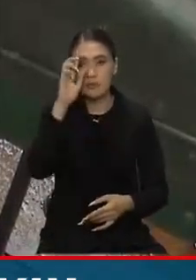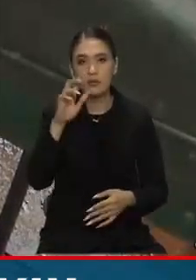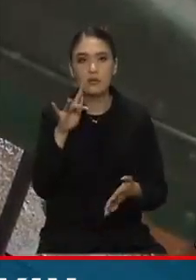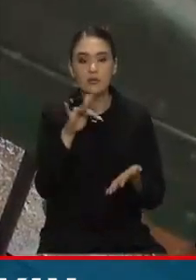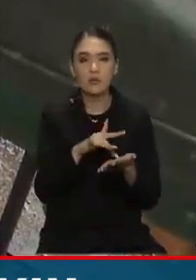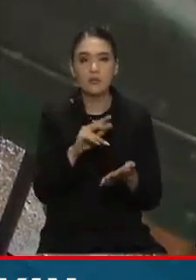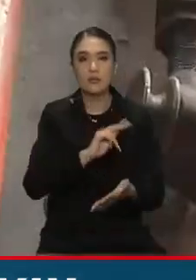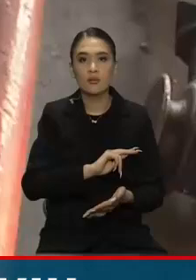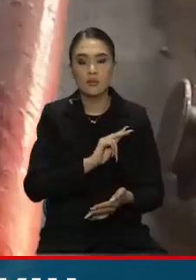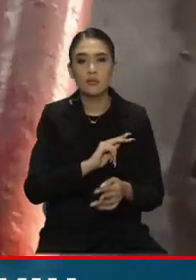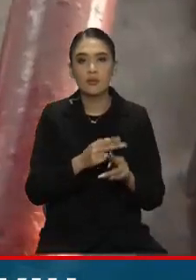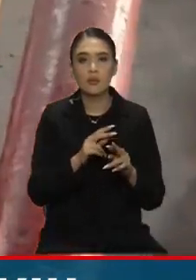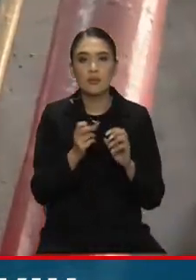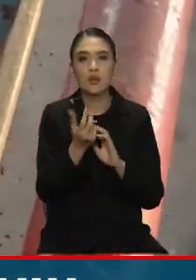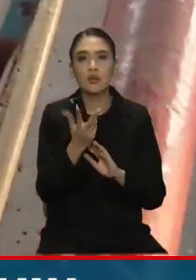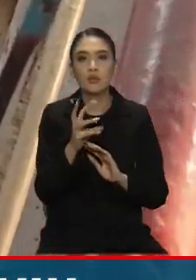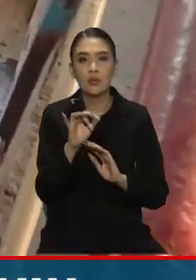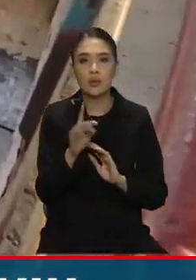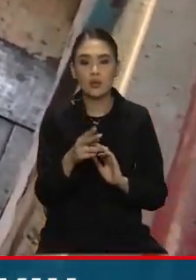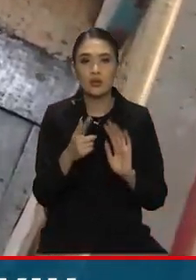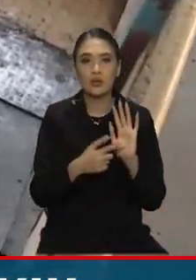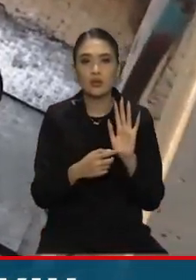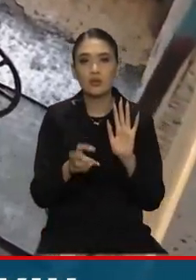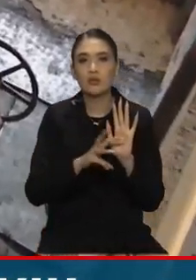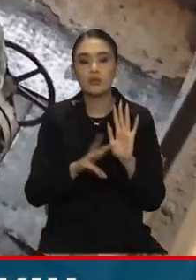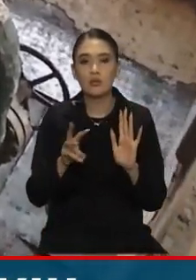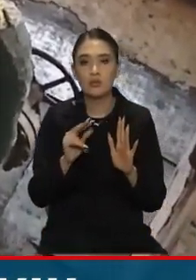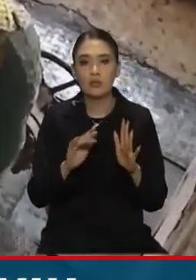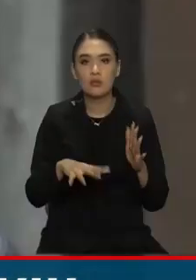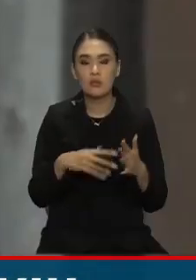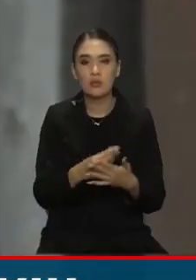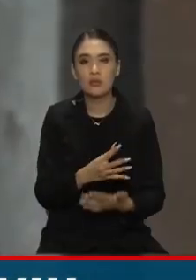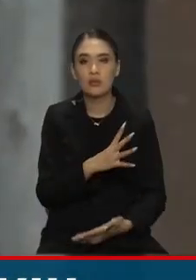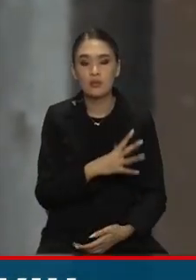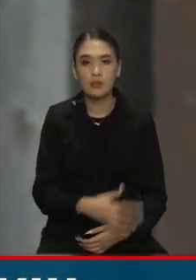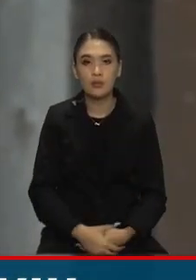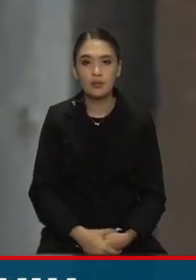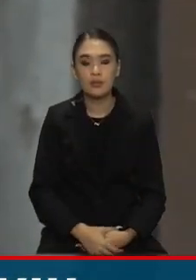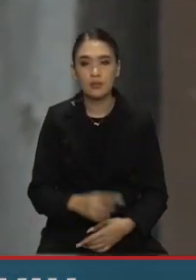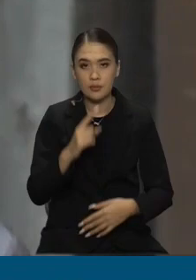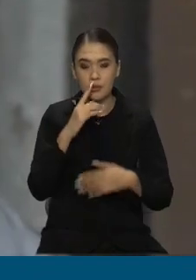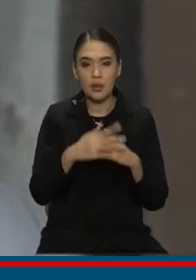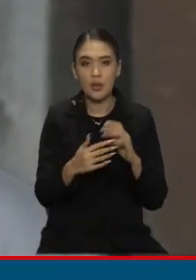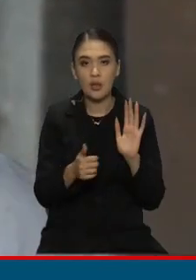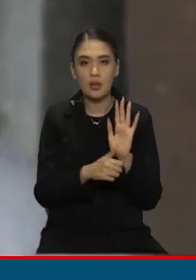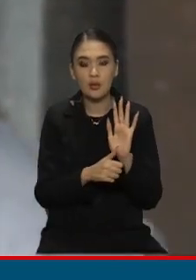жөндеу жұмыстарына 13 миллиард 700 миллион теңге бөлінді. Биылдыққа мына 6